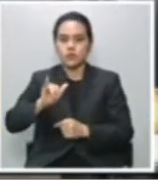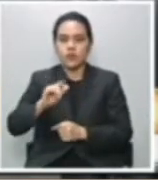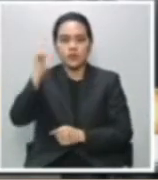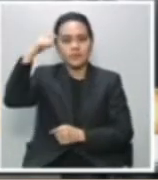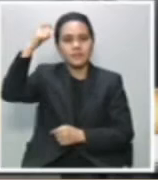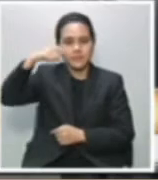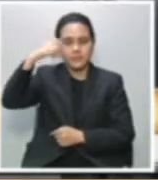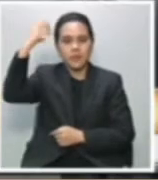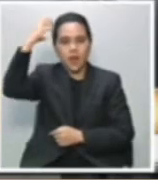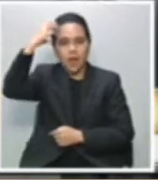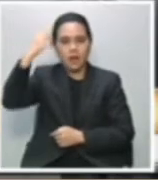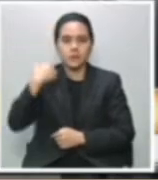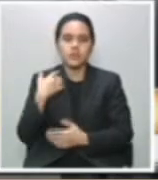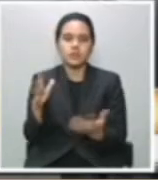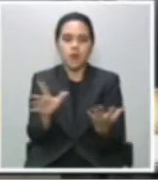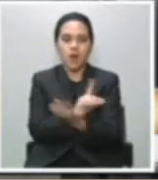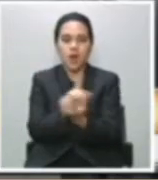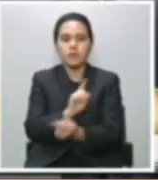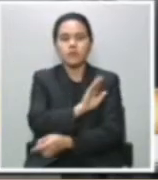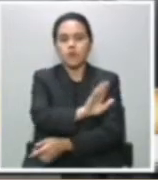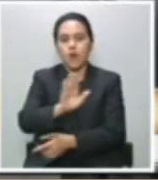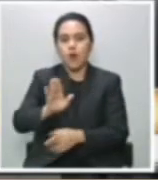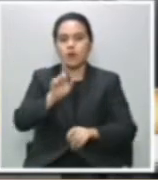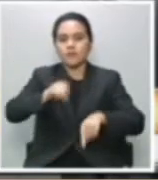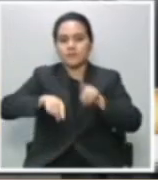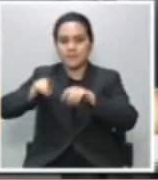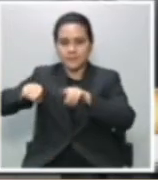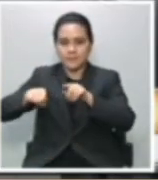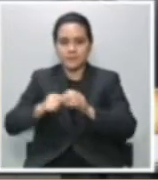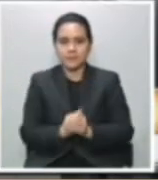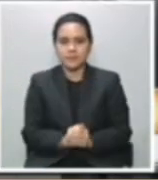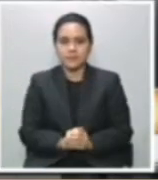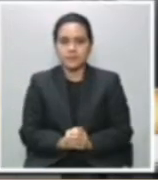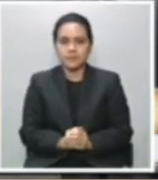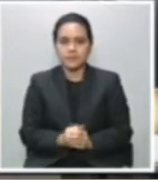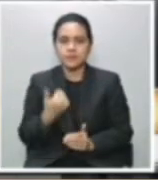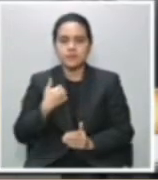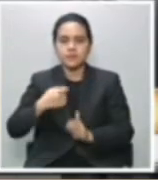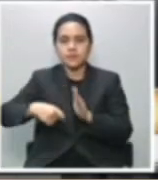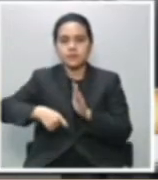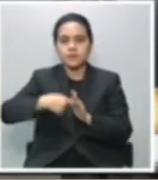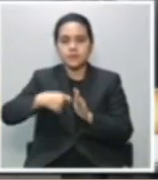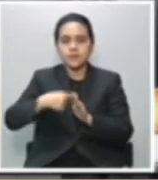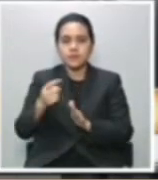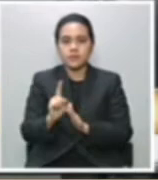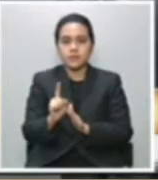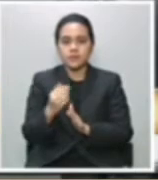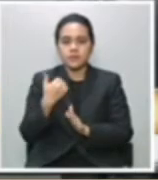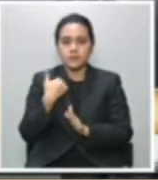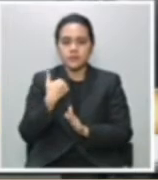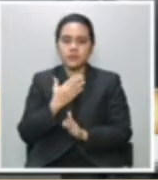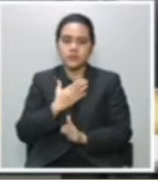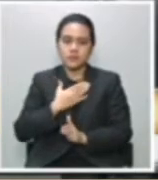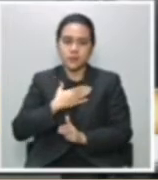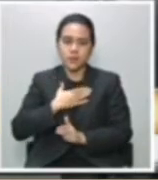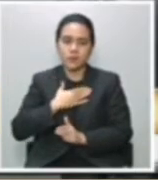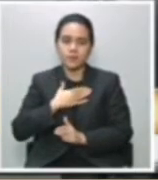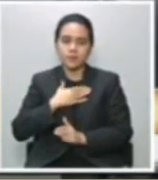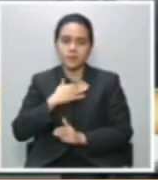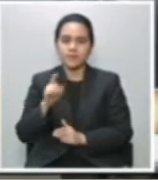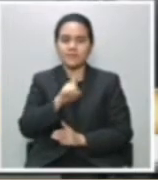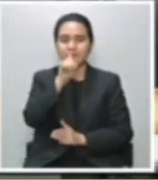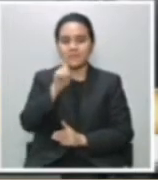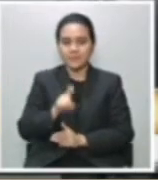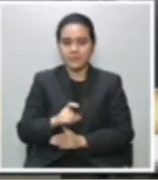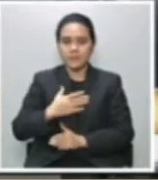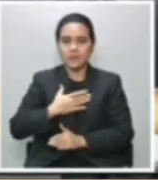มแตกต่างกันเหตุผลที่ได้ตั้งกระทู้นี้ขึ้นมาเนื่องจ